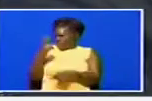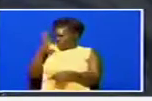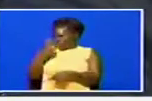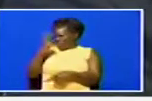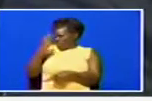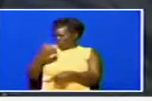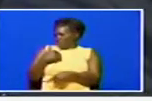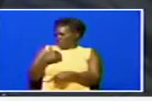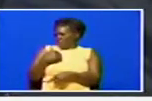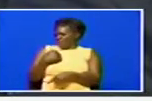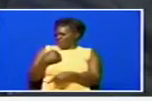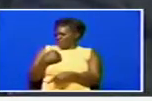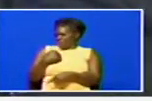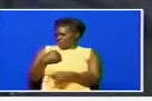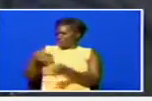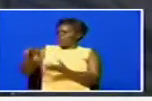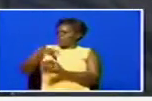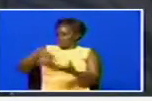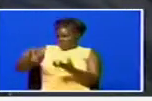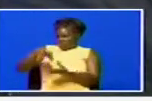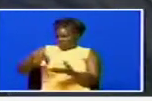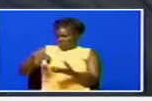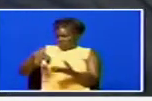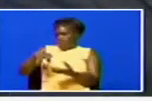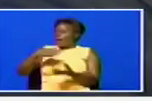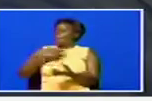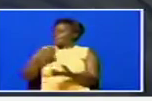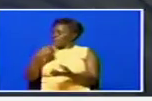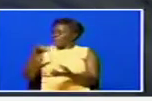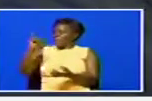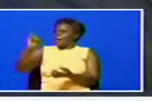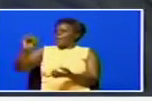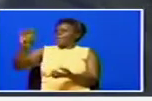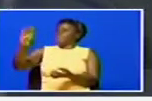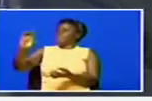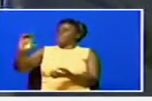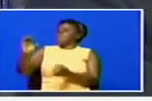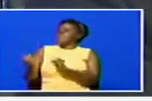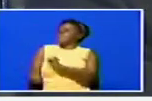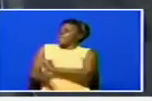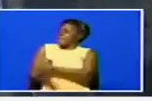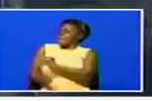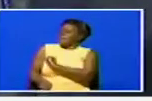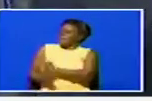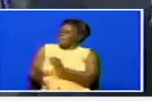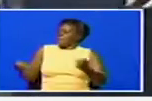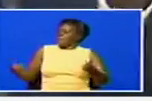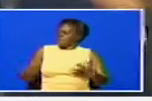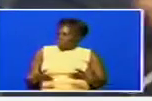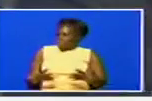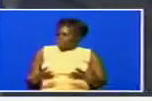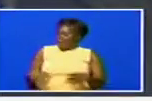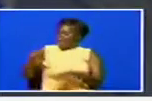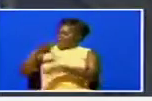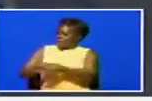jambo la kutamautisha na ni jambo ambalo tunafaa kuambia IBC wakuje watueleze ya kwamba yale ambayo